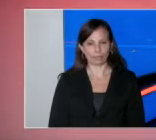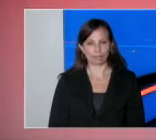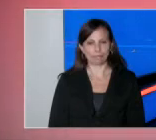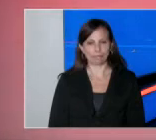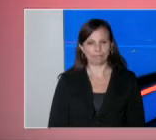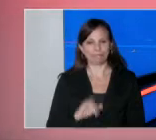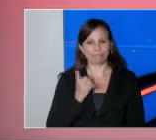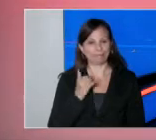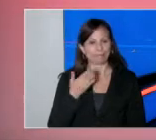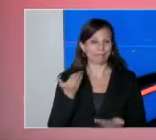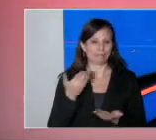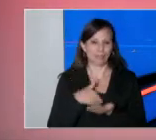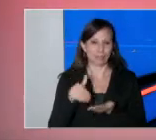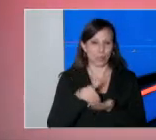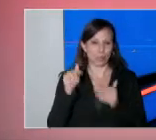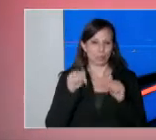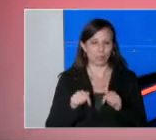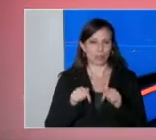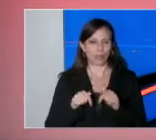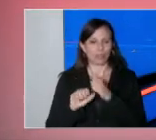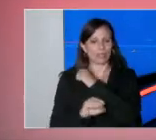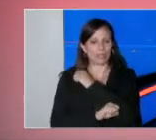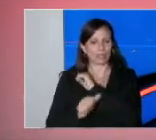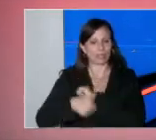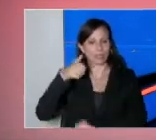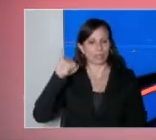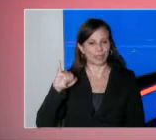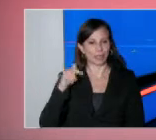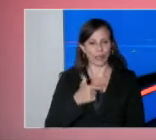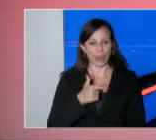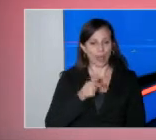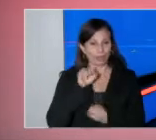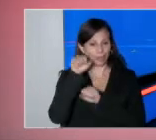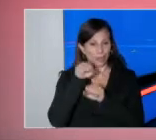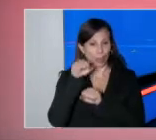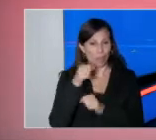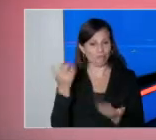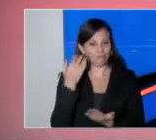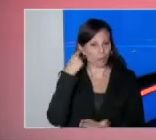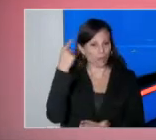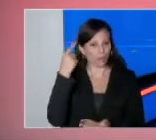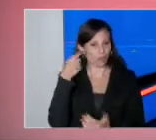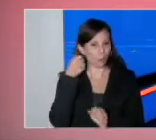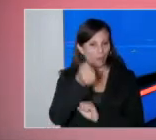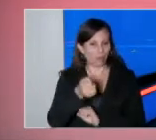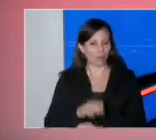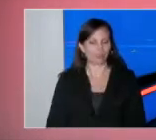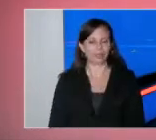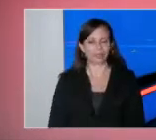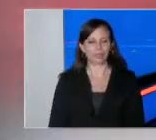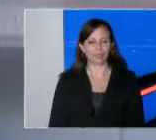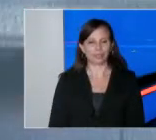אז קחו את זה מכאן. כן, סגן השר יאיר גולן, עם שק אגרוף. מעניין על מה הוא חושב כאשר הוא מכה בשק